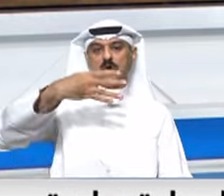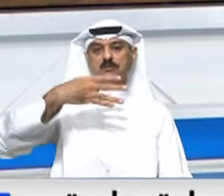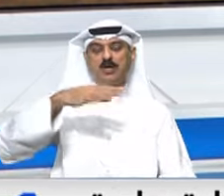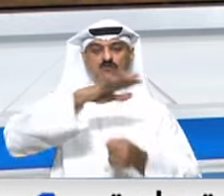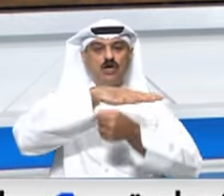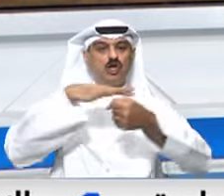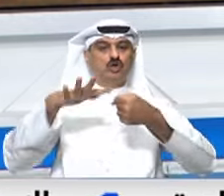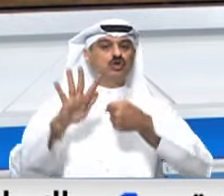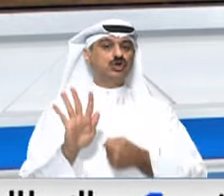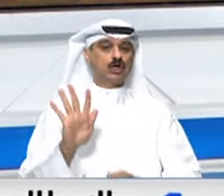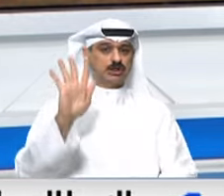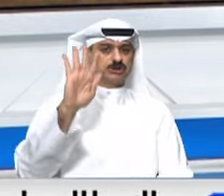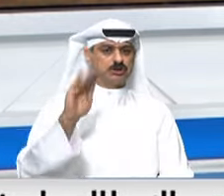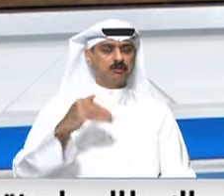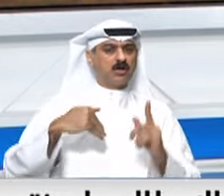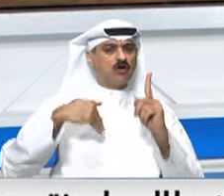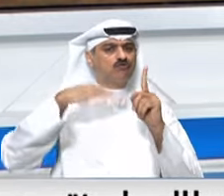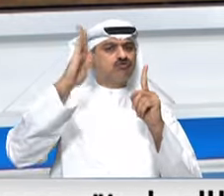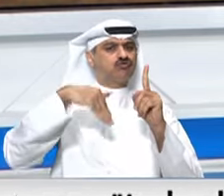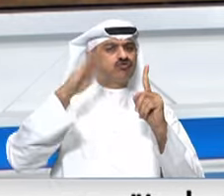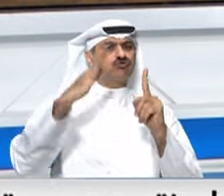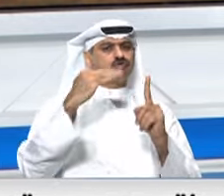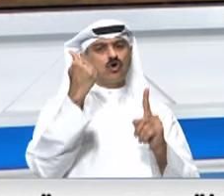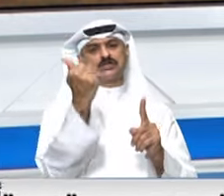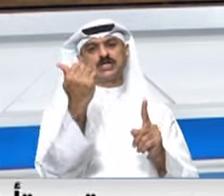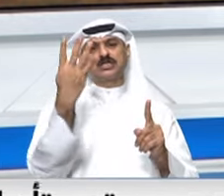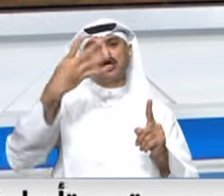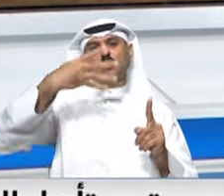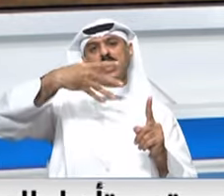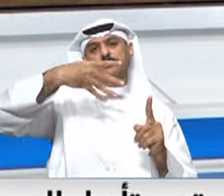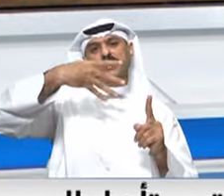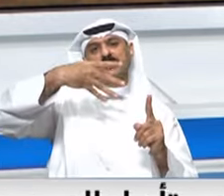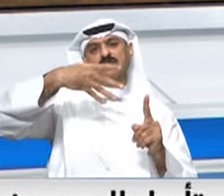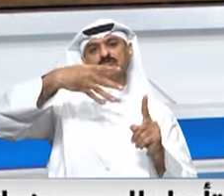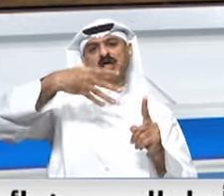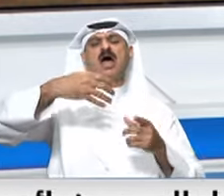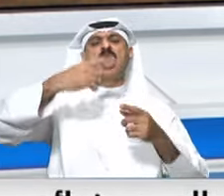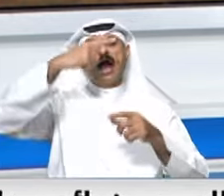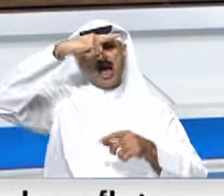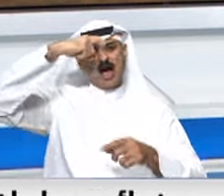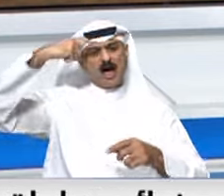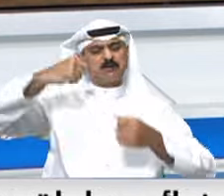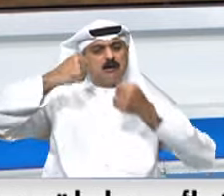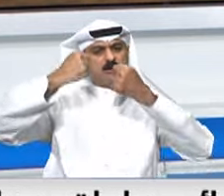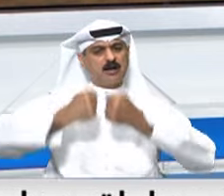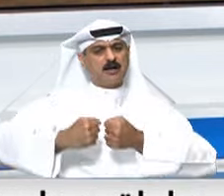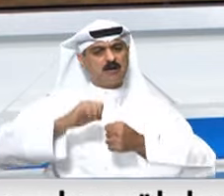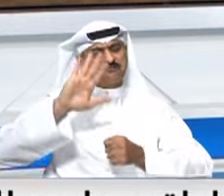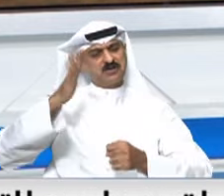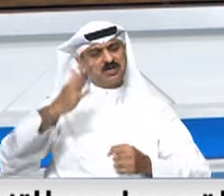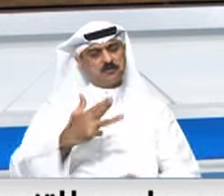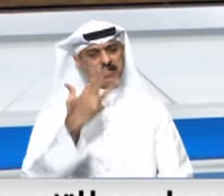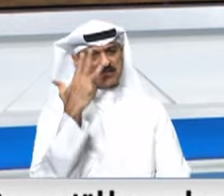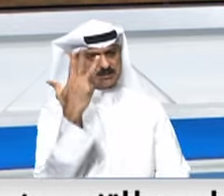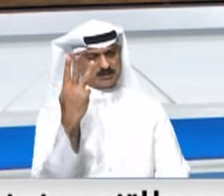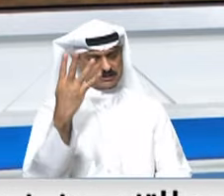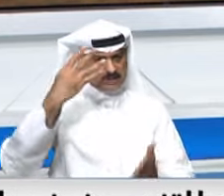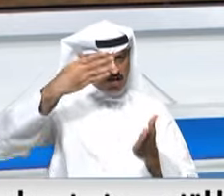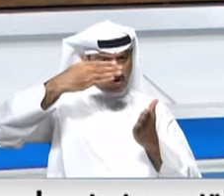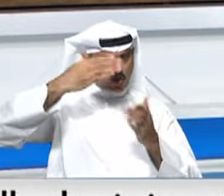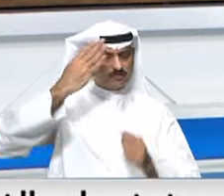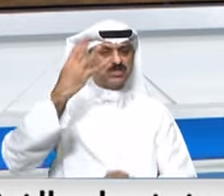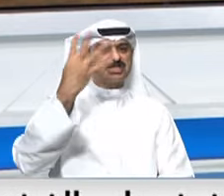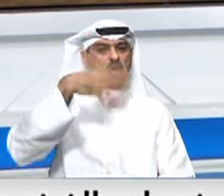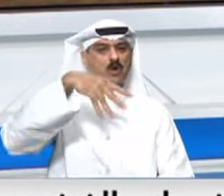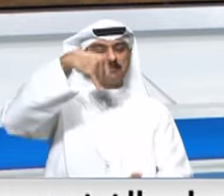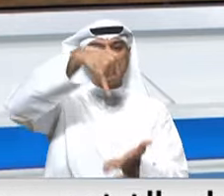ورب بوبيان تصل العظمى هناك الى 46 درجه مئويه اجواء شديده الحراره متوقع ان تصل الى 49 درجه مئويه في مدينه